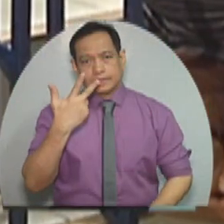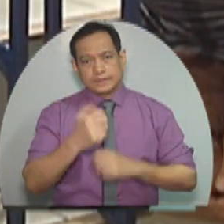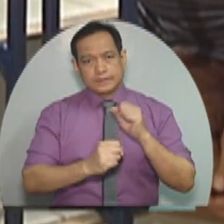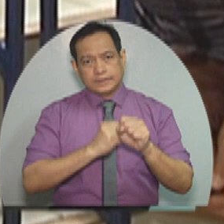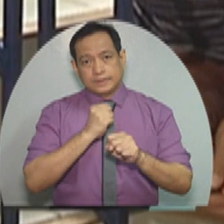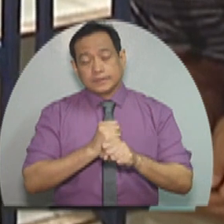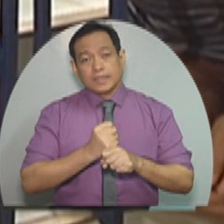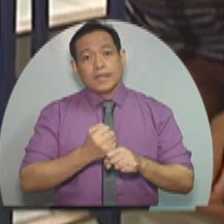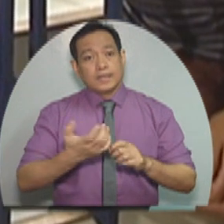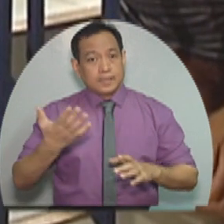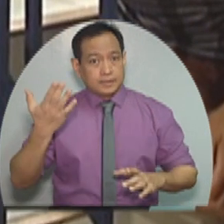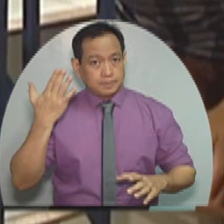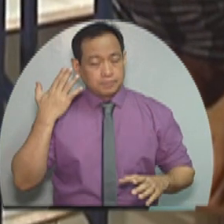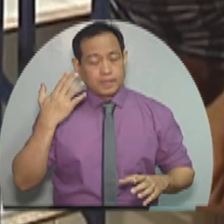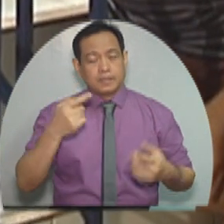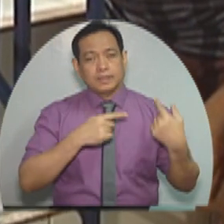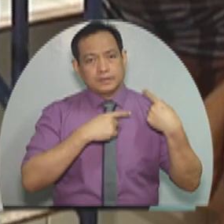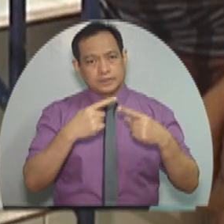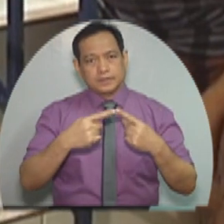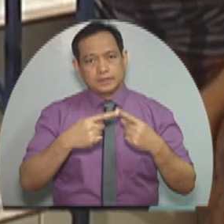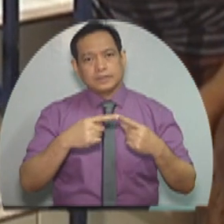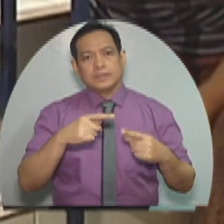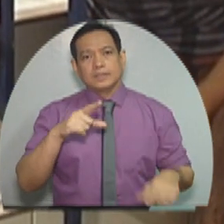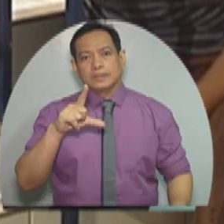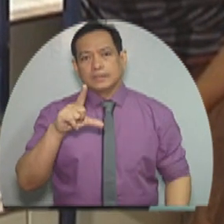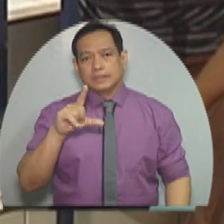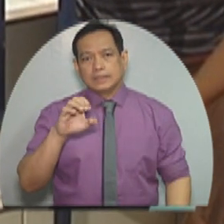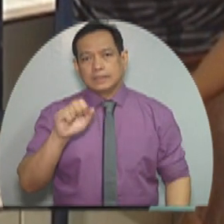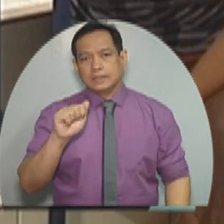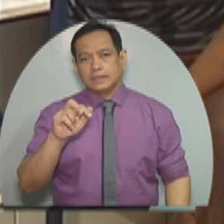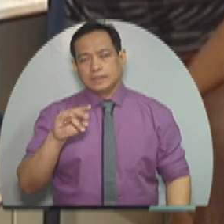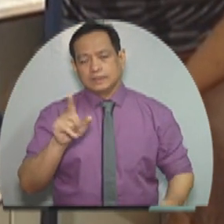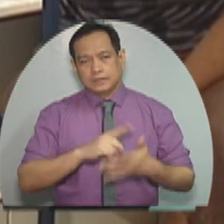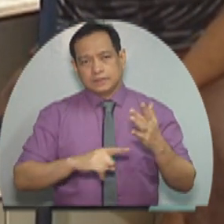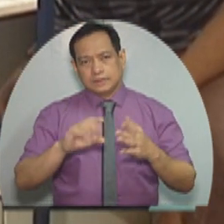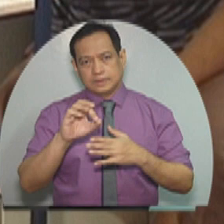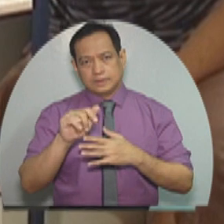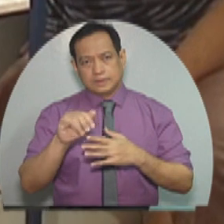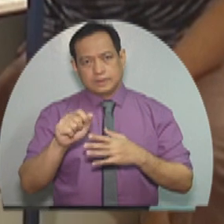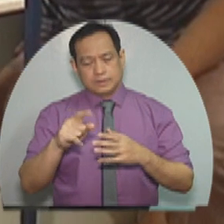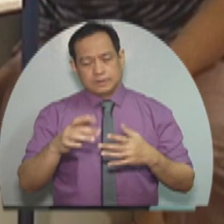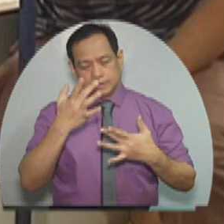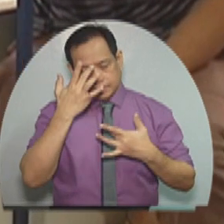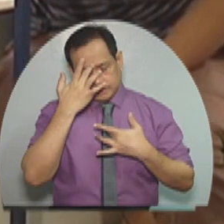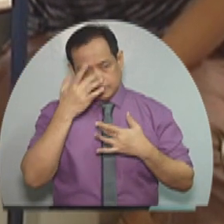Tatlong taon nang lumipas matapos na magkasakit si Lirish Cayetano ng Acute Lymphoblastic Leukemia.